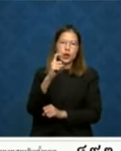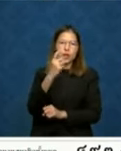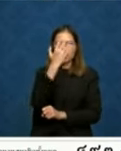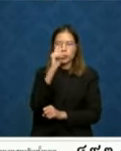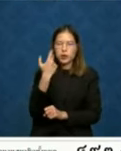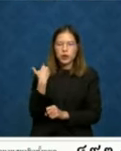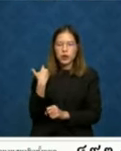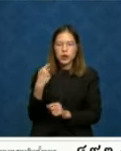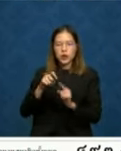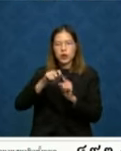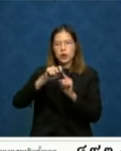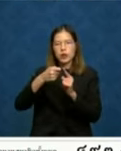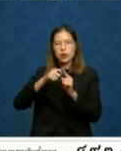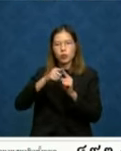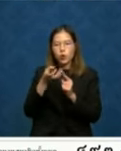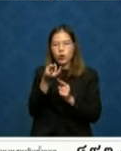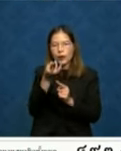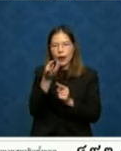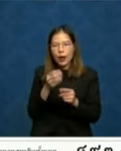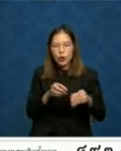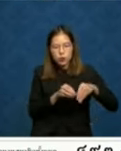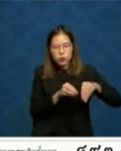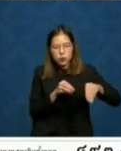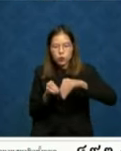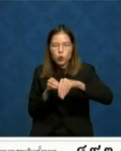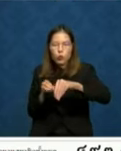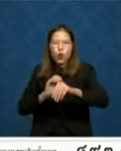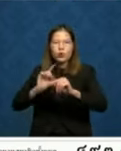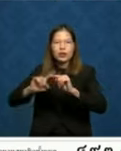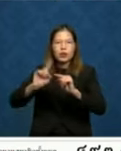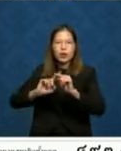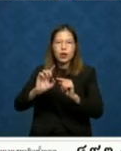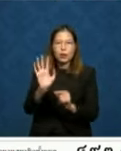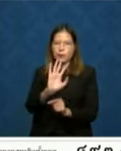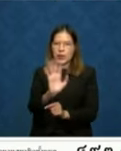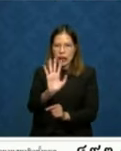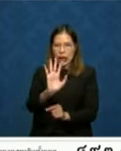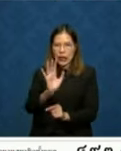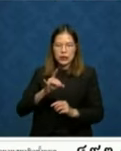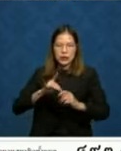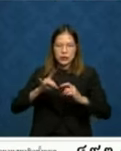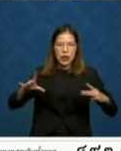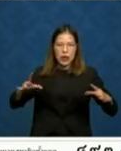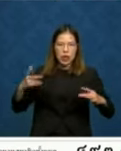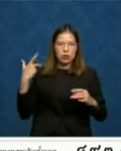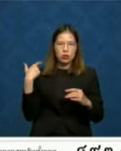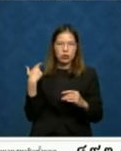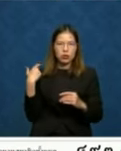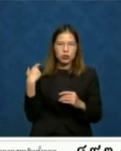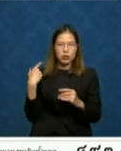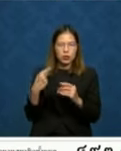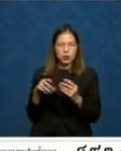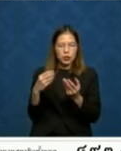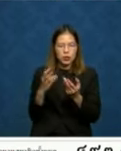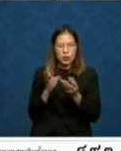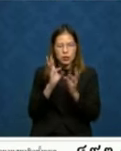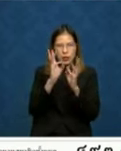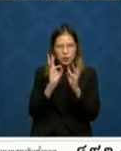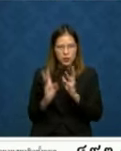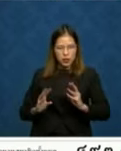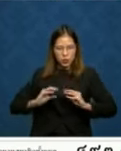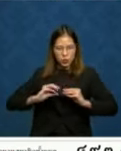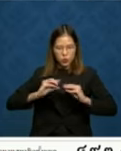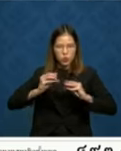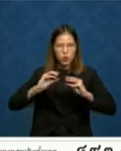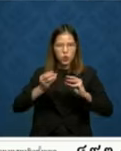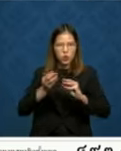ปลูกข้าวโพดปลูกข้าวนะครับมันเป็นความสามารถเฉพาะเมล็ดยาสูบนี่เล็กมากนะครับมองแทบไม่เห็นนะ